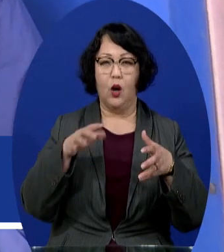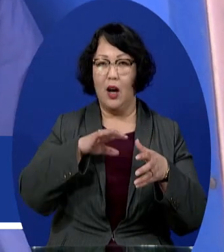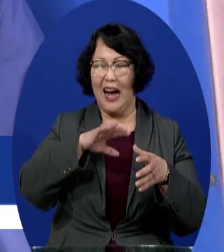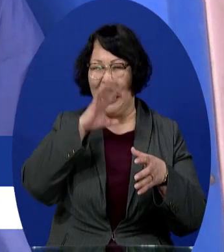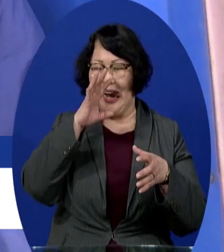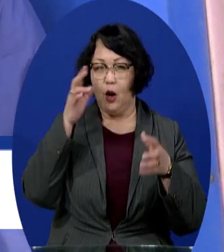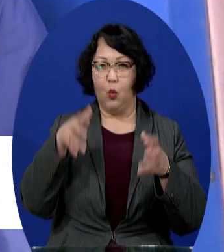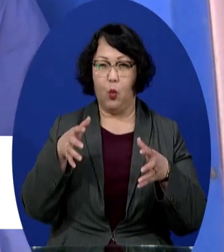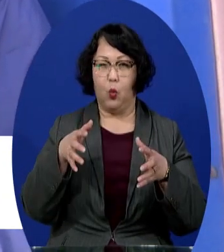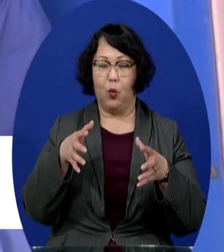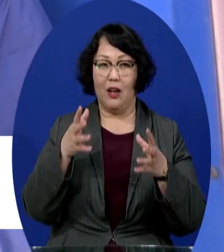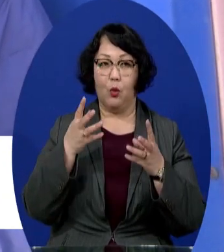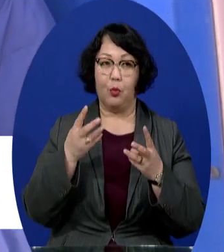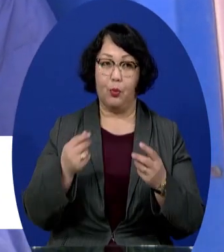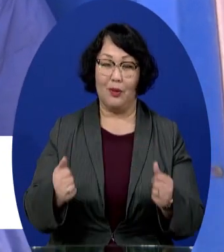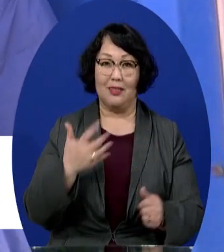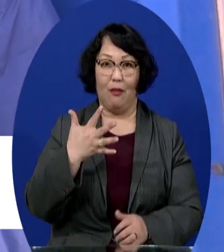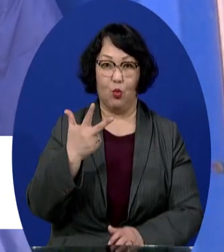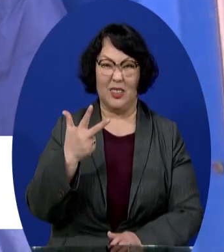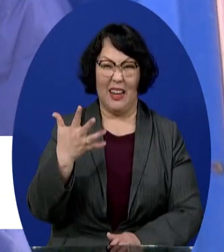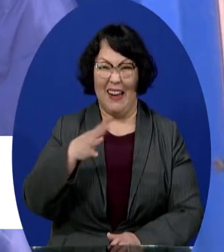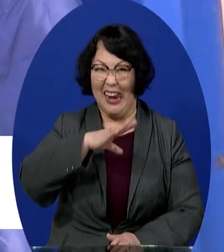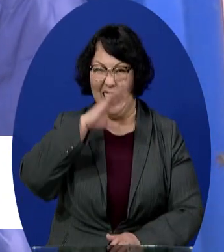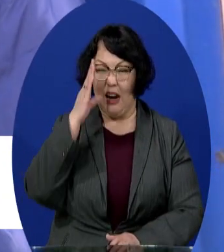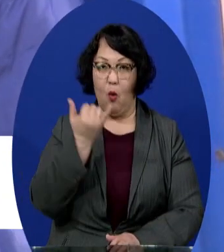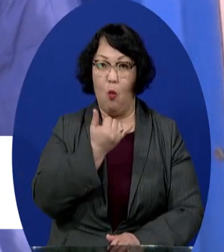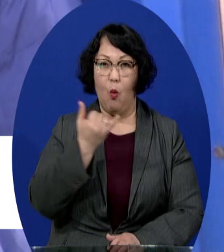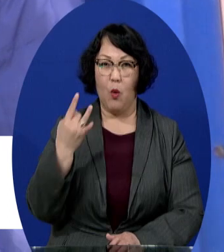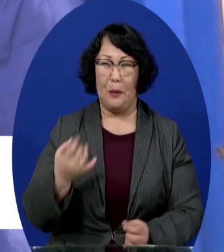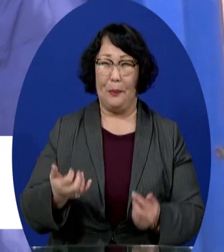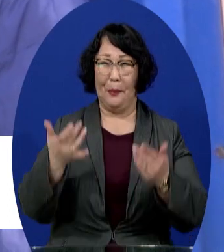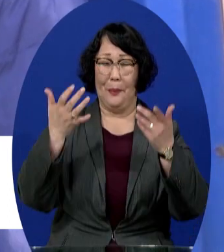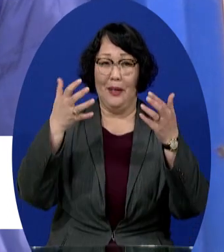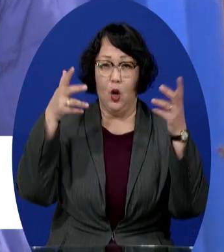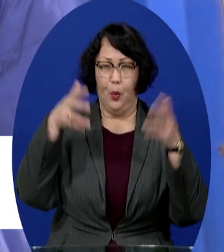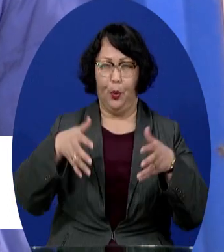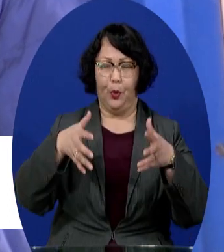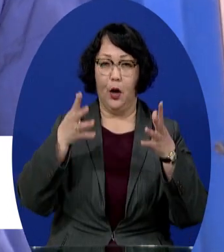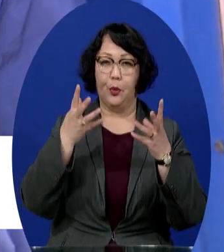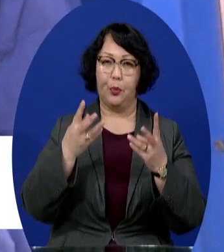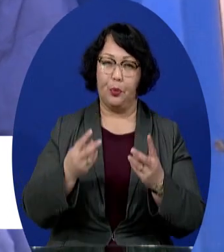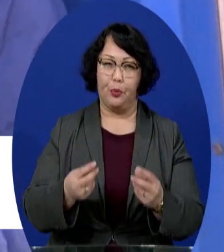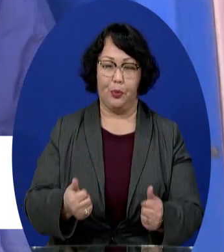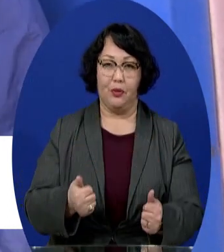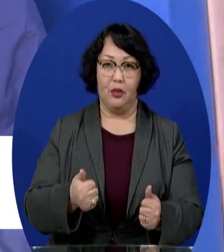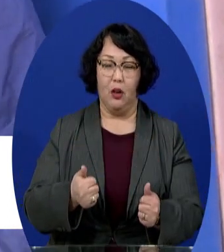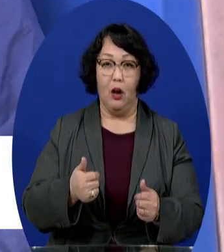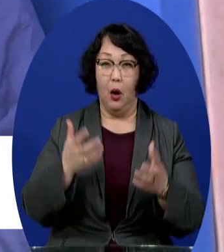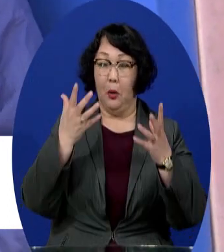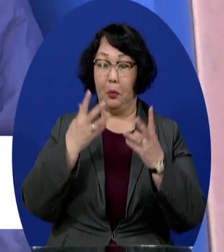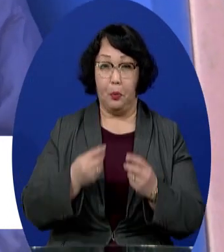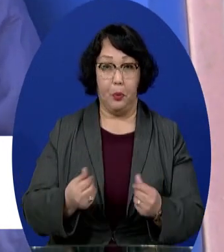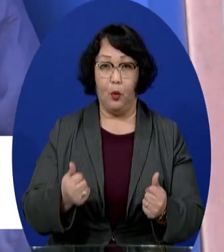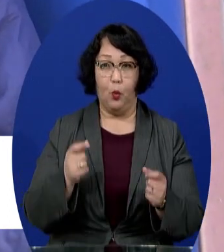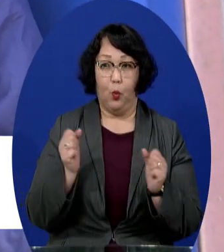үйлдвэрлэсэн 535 градус Цельсийн халуун уурыг хөргөх юм зориулттай. А тэр уурыг хөргөхгүй бол яг энэ үйлдвэрлэлийн процесс ажиллах